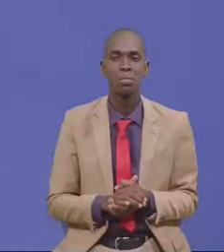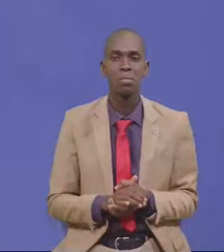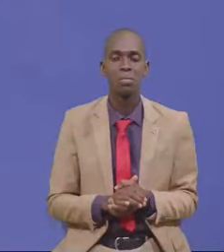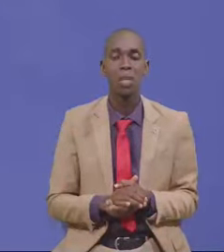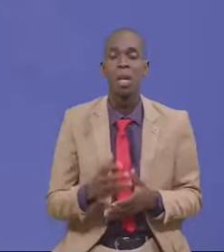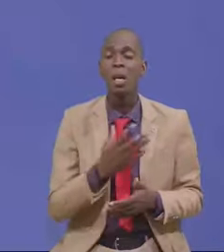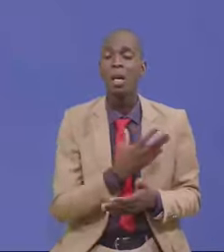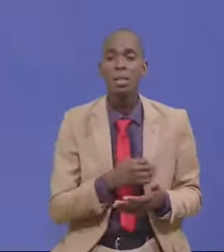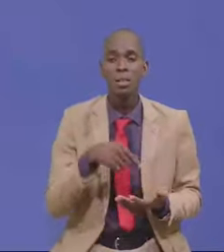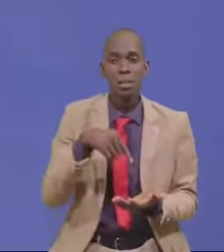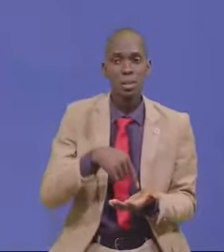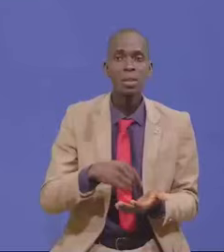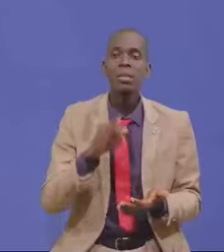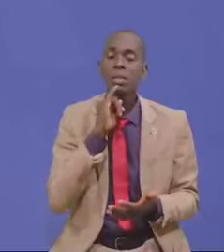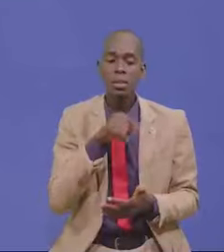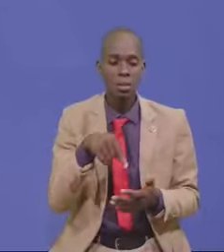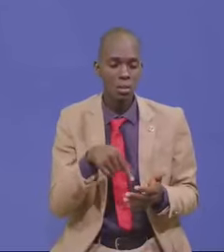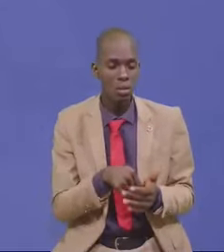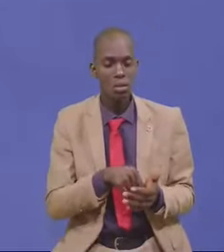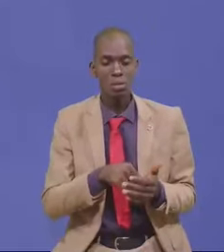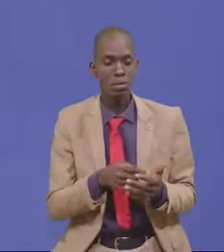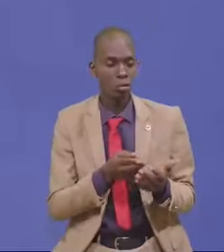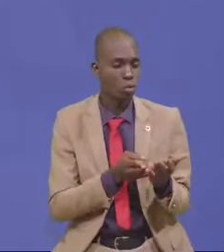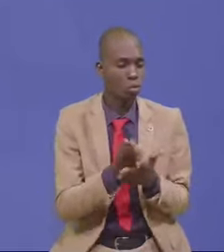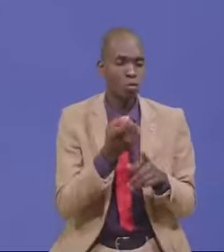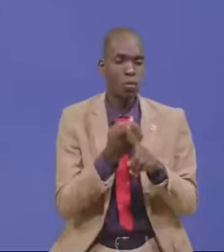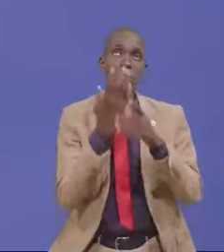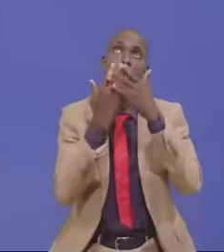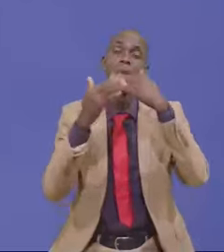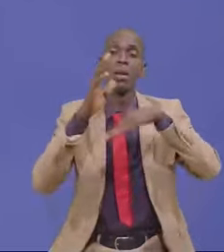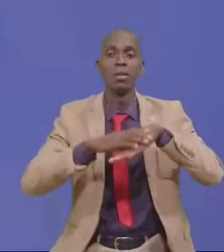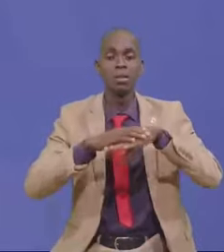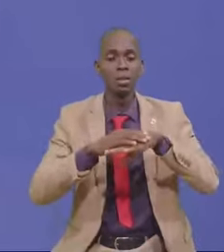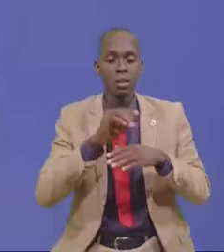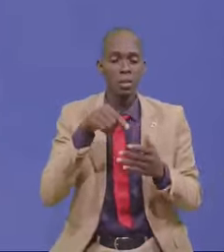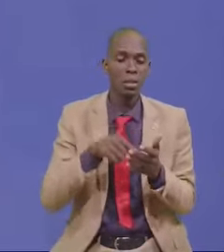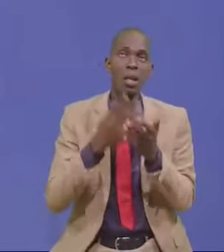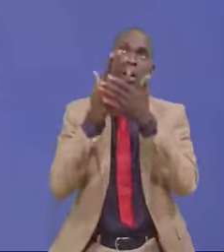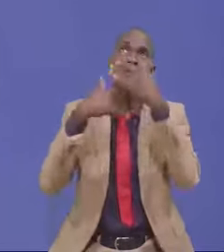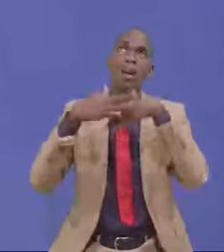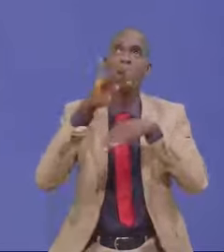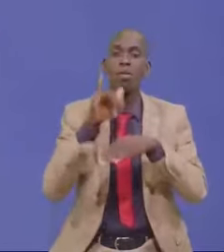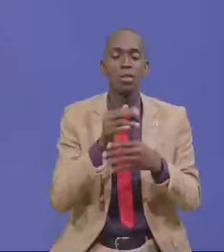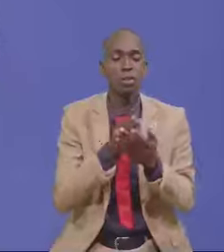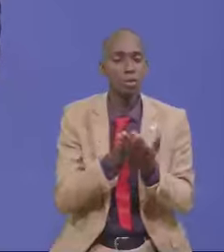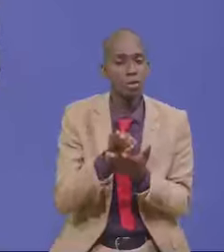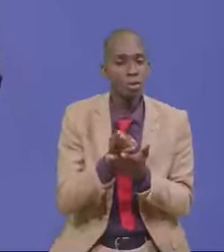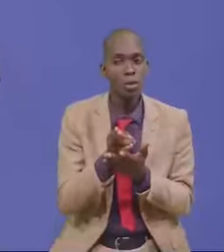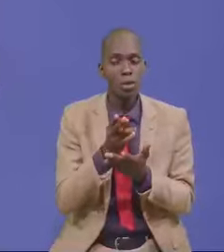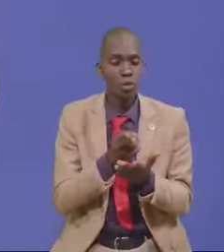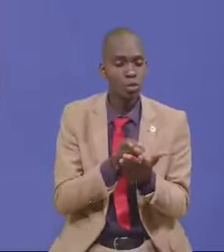Et c'est cette vérité du royaume, cette vérité céleste, la vérité en